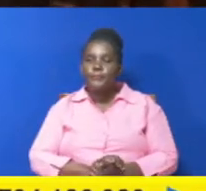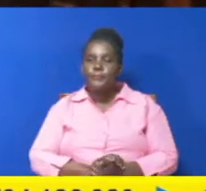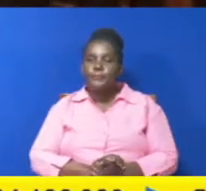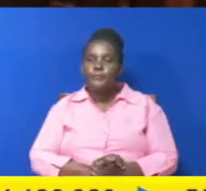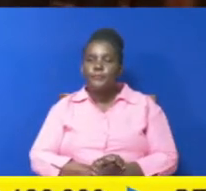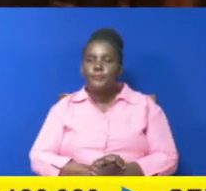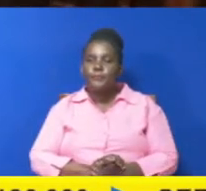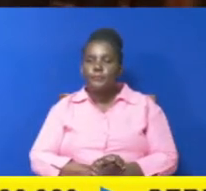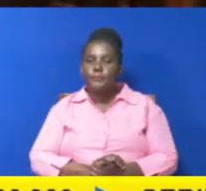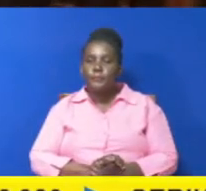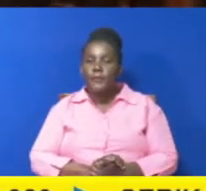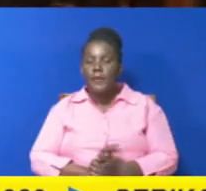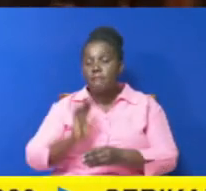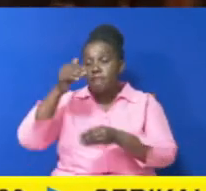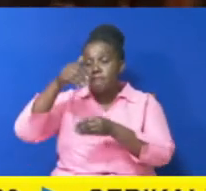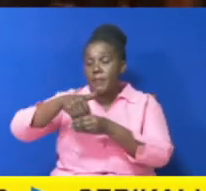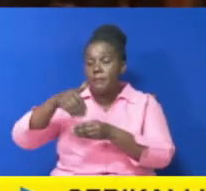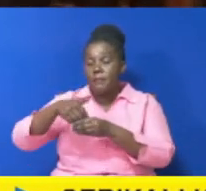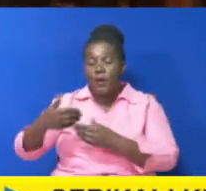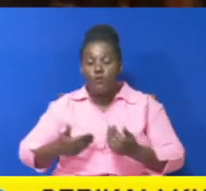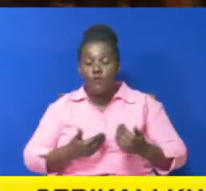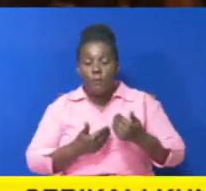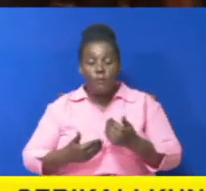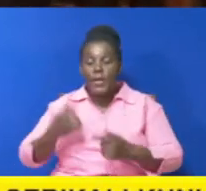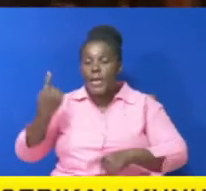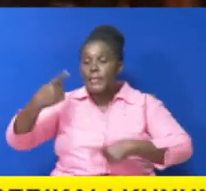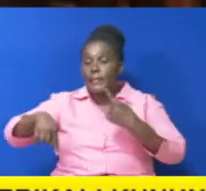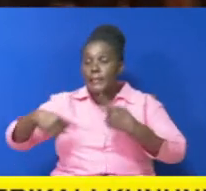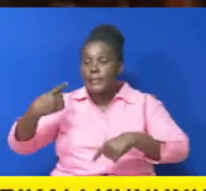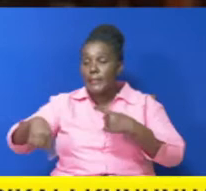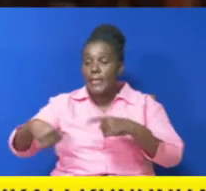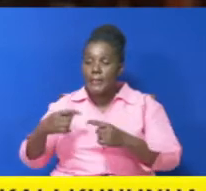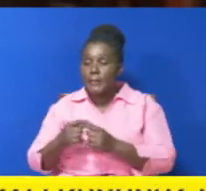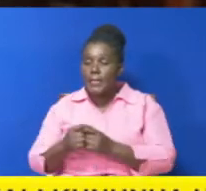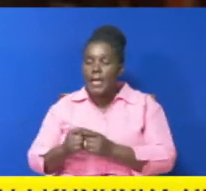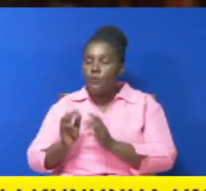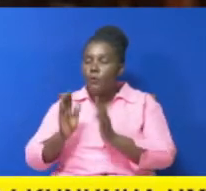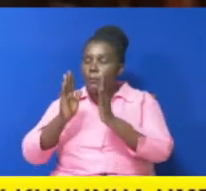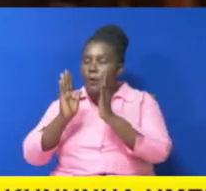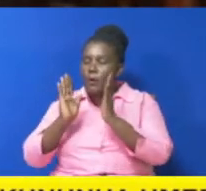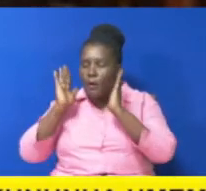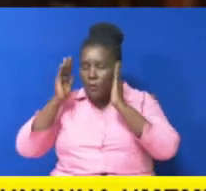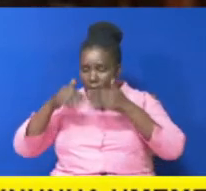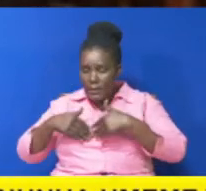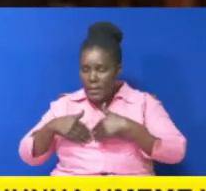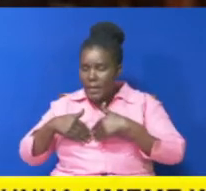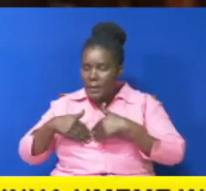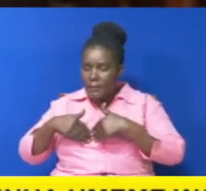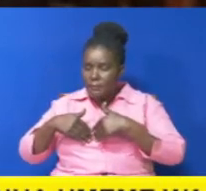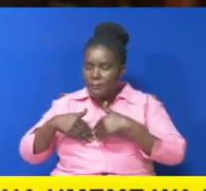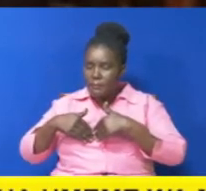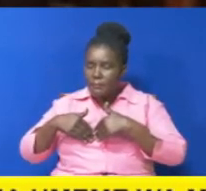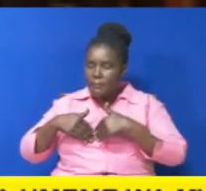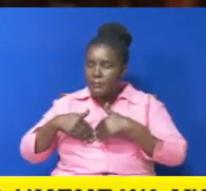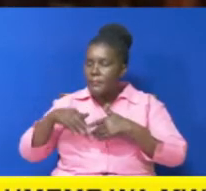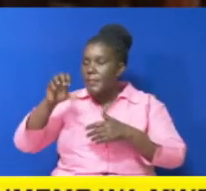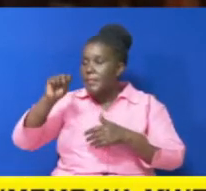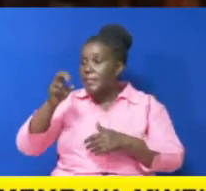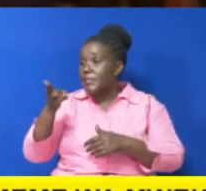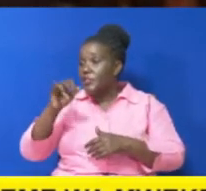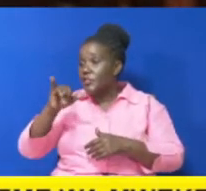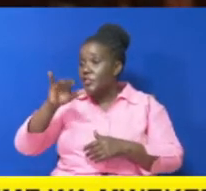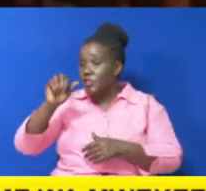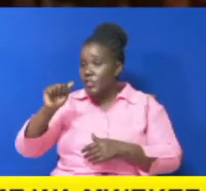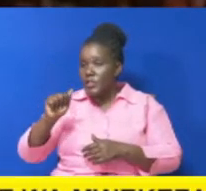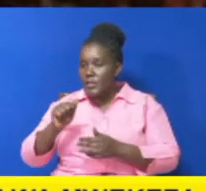Kati. Wafuasi wa mwanasiasa na mhubiri maarufu wa dini ya Kiislamu wa madhehebu ya Shia nchini Iraq, Muqtada al-Sadri, bado wako ndani ya